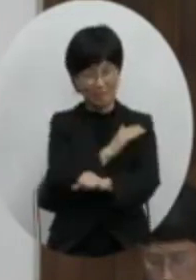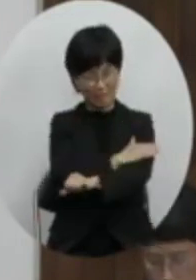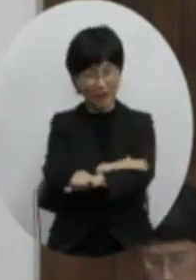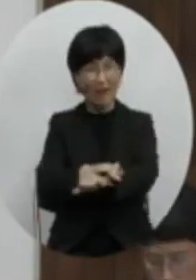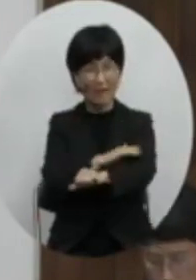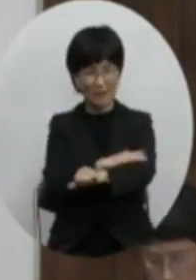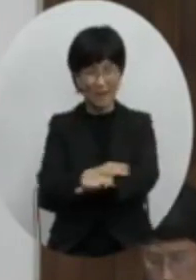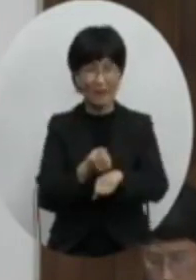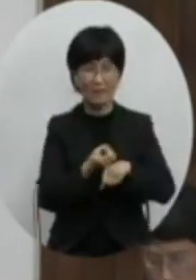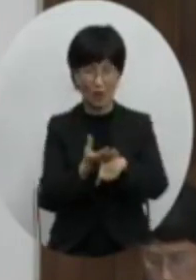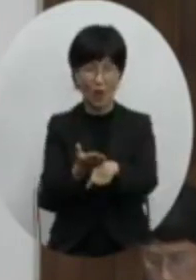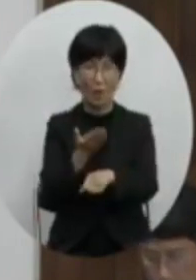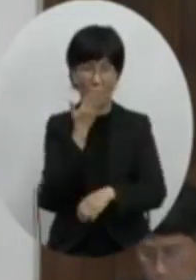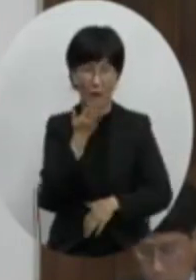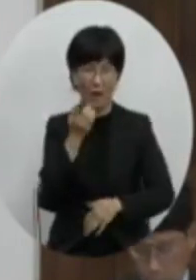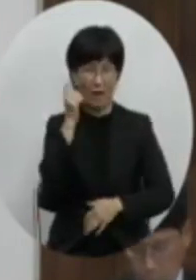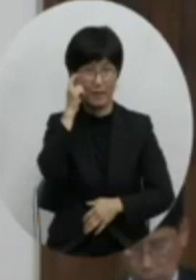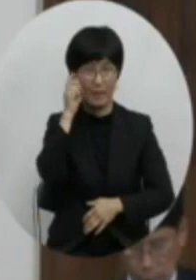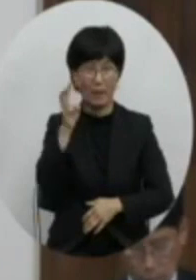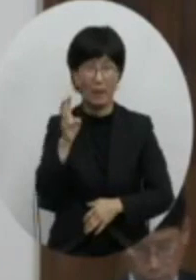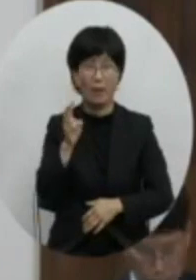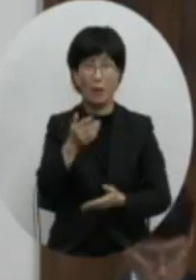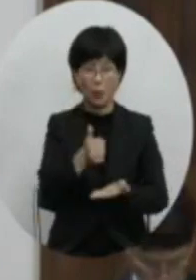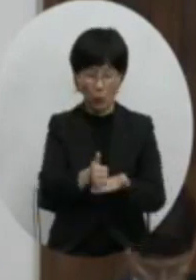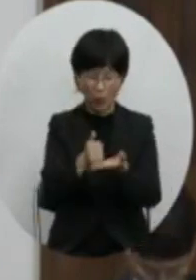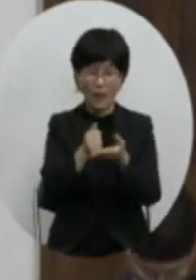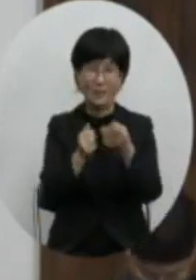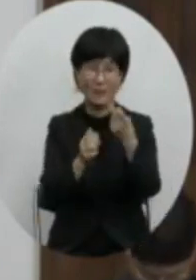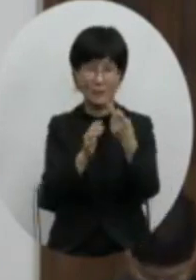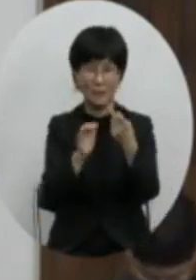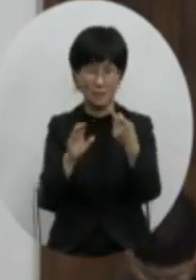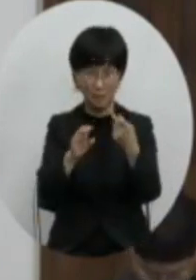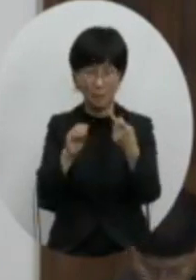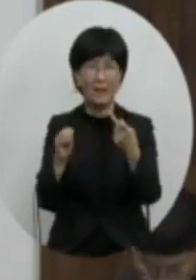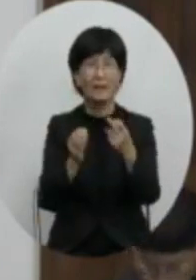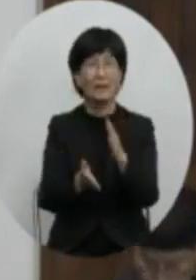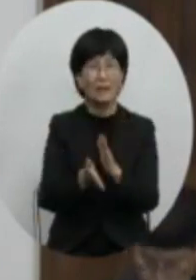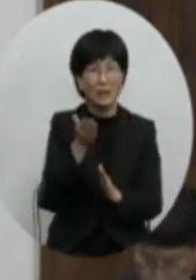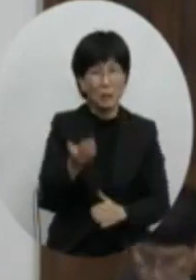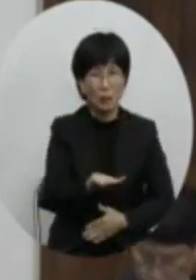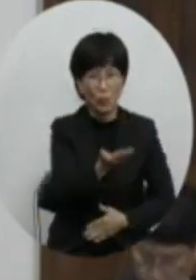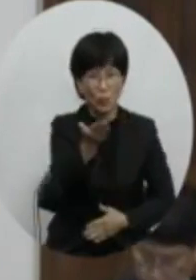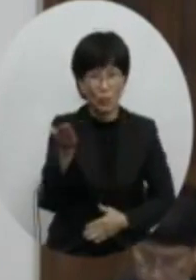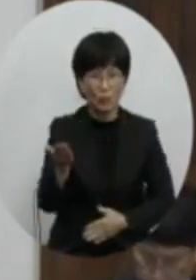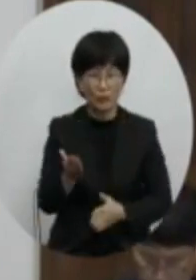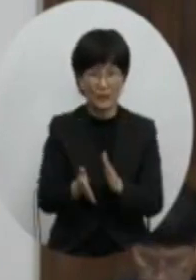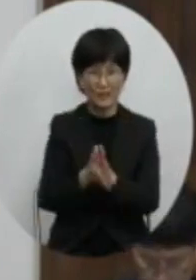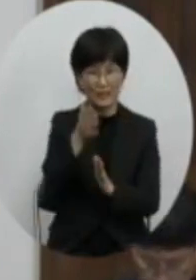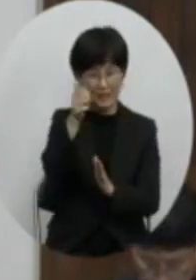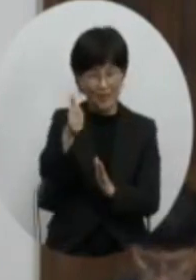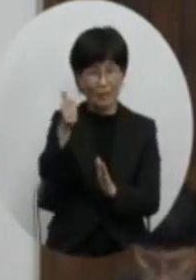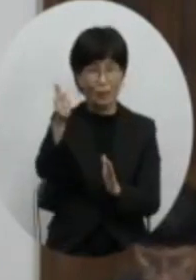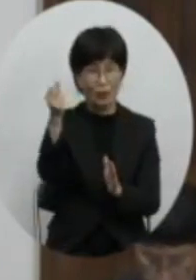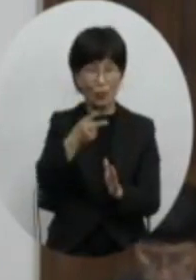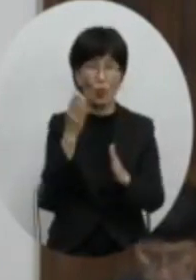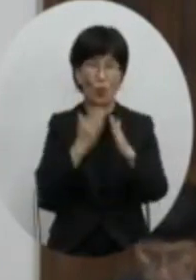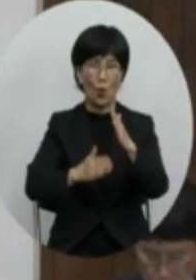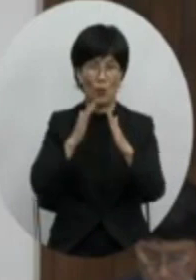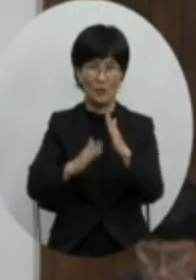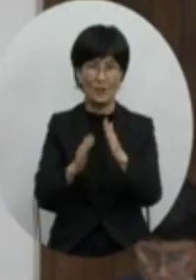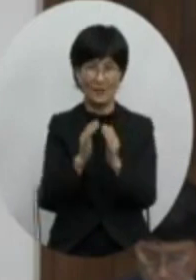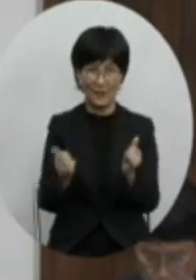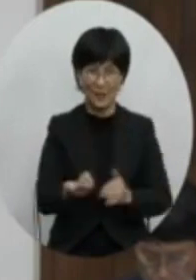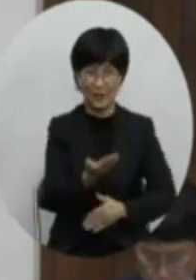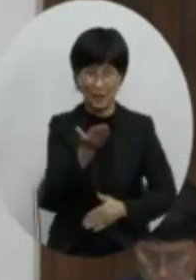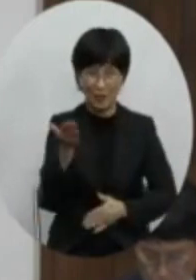믿습니다. 존경하는 12만 여주 시민 여러분과 이층우 시장님 비롯한 1천여 공직자 여러분,